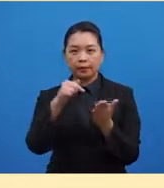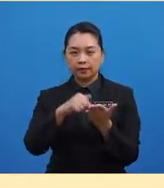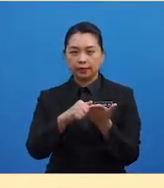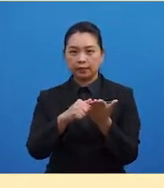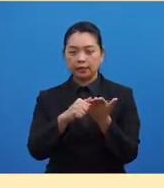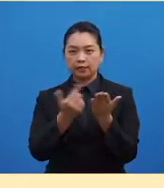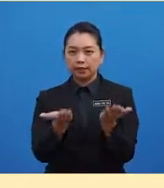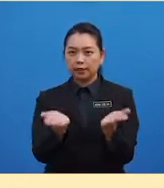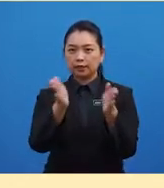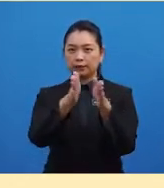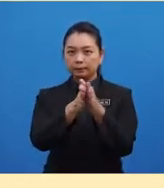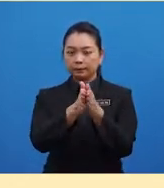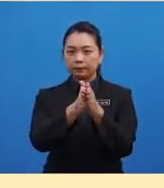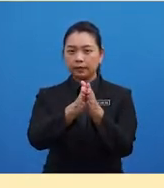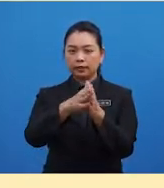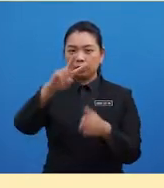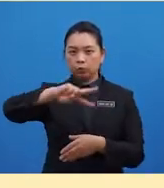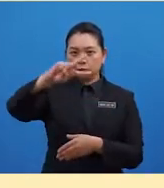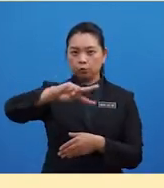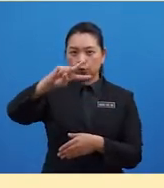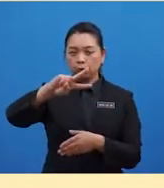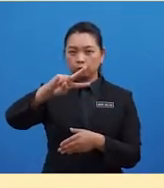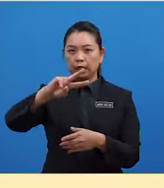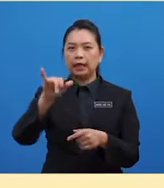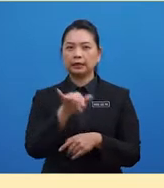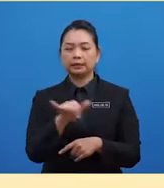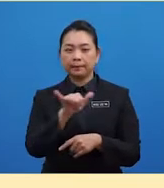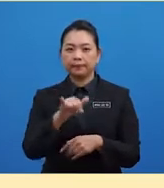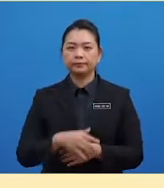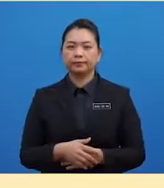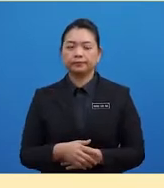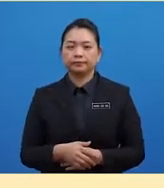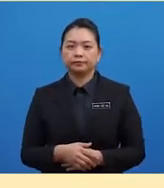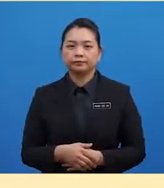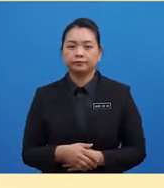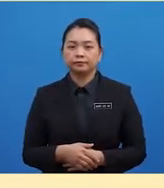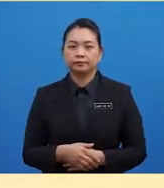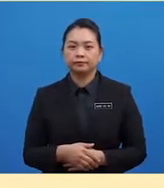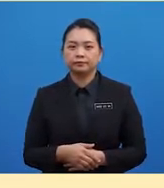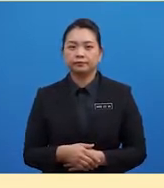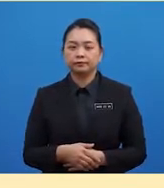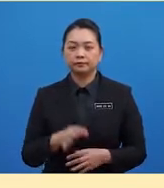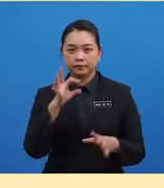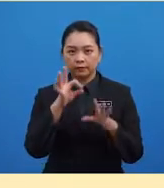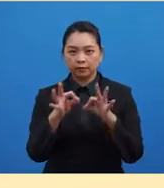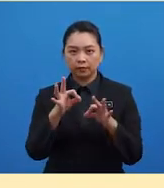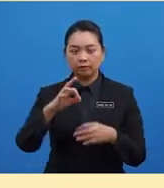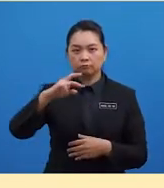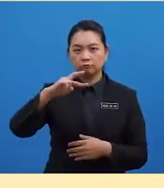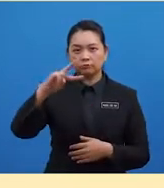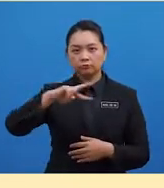garisan putih, kedua-dua bahagian akan bertindih tepat. Jika gambar ini dilipat pada garisan